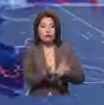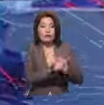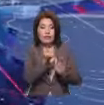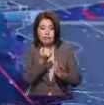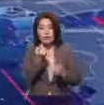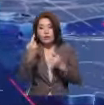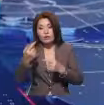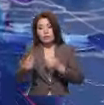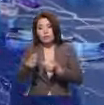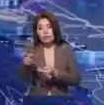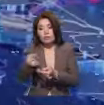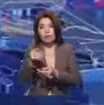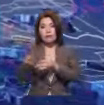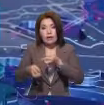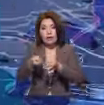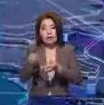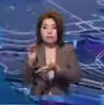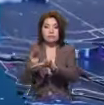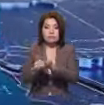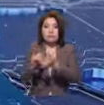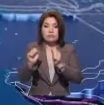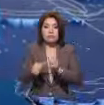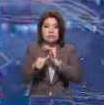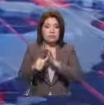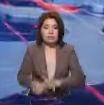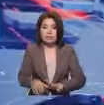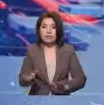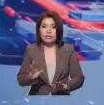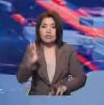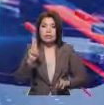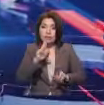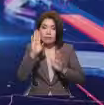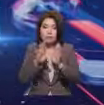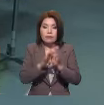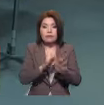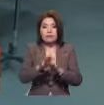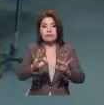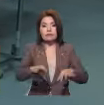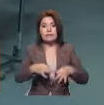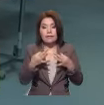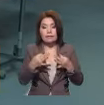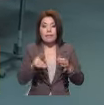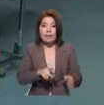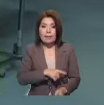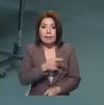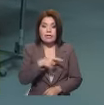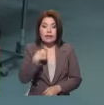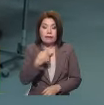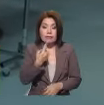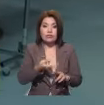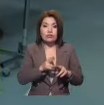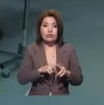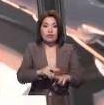етіледі. Алайда бұл амал адамды қорламайтын дәрежеде және белгілі бір шарттары толық орындалған жағдайда ғана рұқсат. Мамандар донор тапшылығын